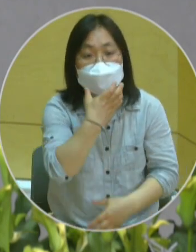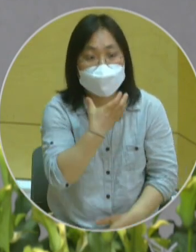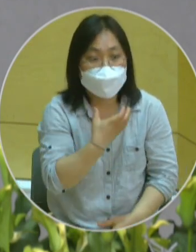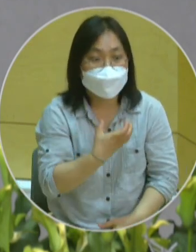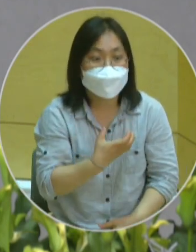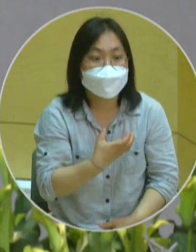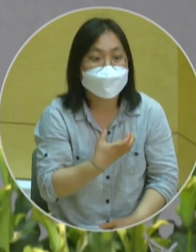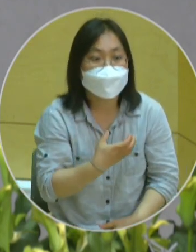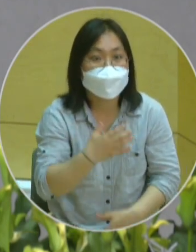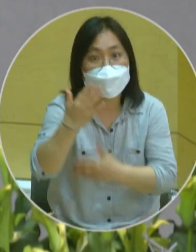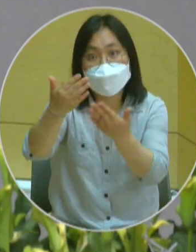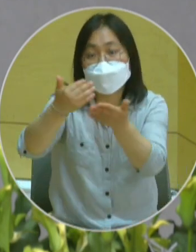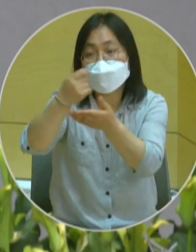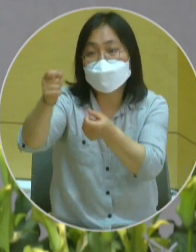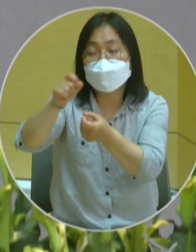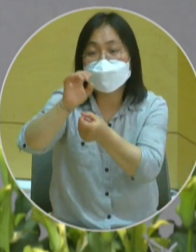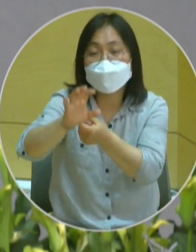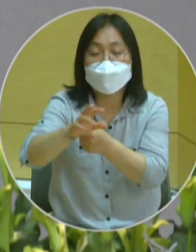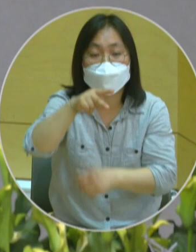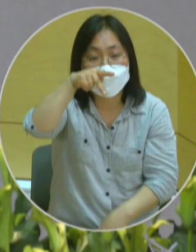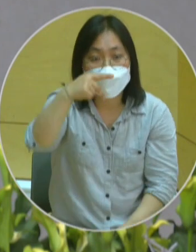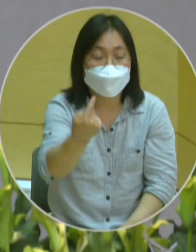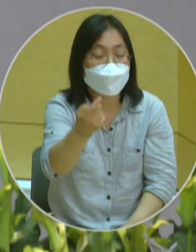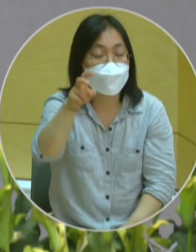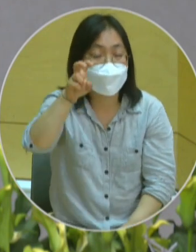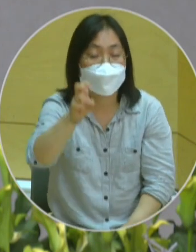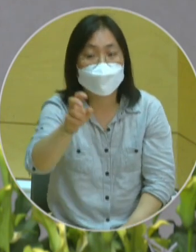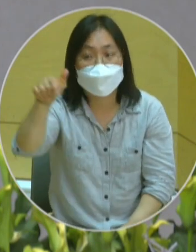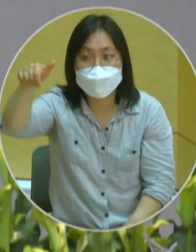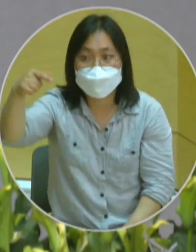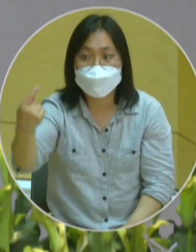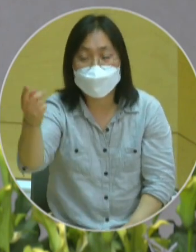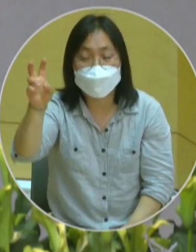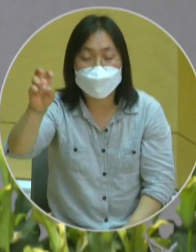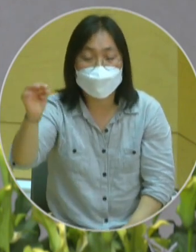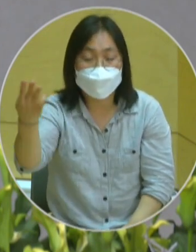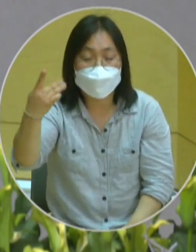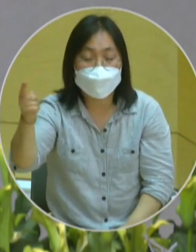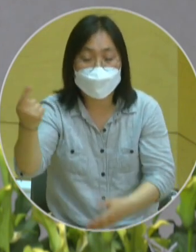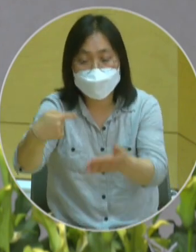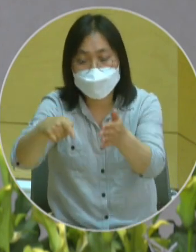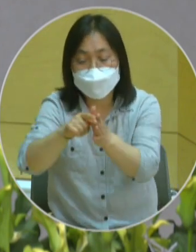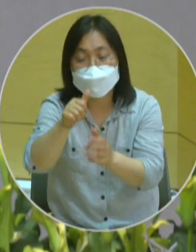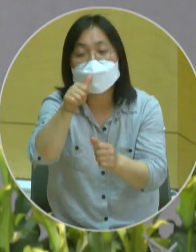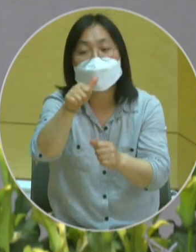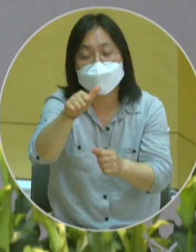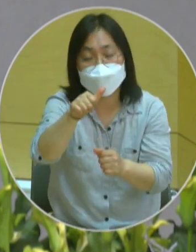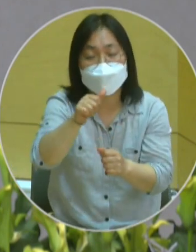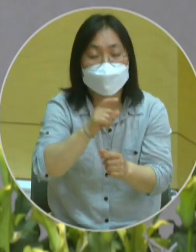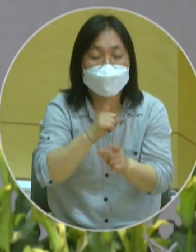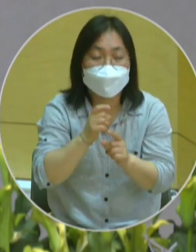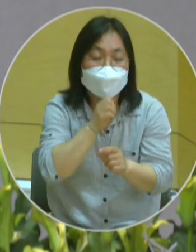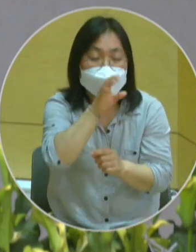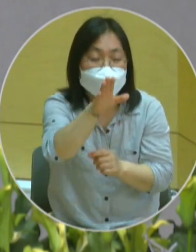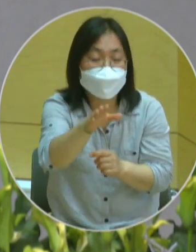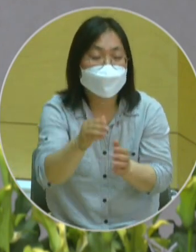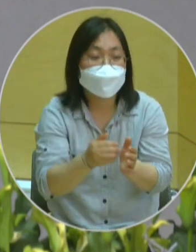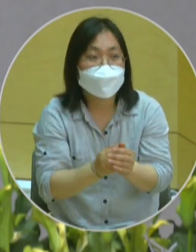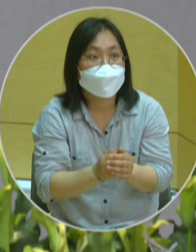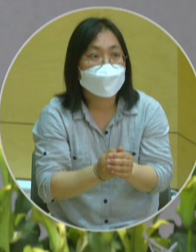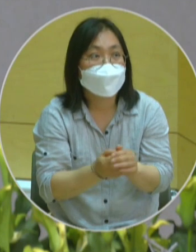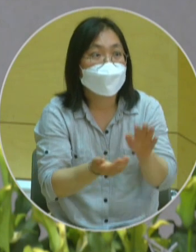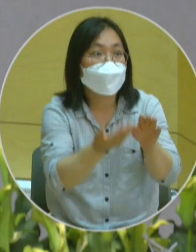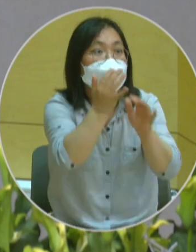아브라함은 하나님 앞에 소돔과 고모라를 위해 무려 다섯 번이나 말씀을 드린 거예요. 여러분 그렇잖아요.